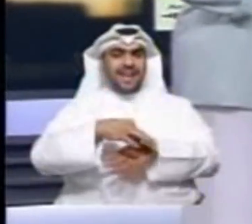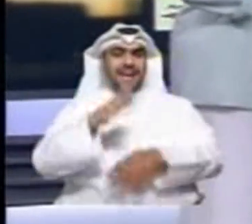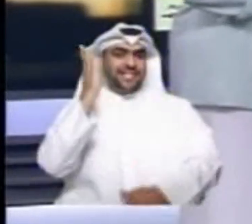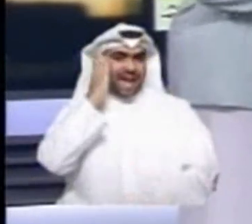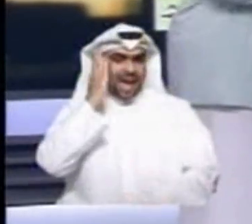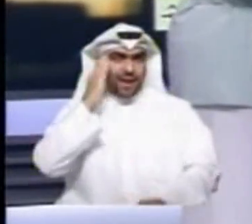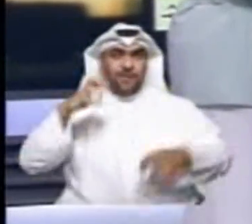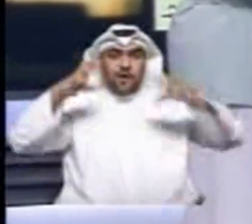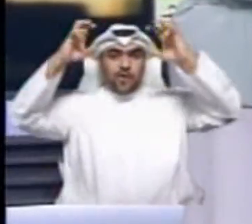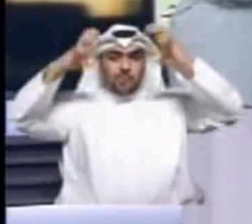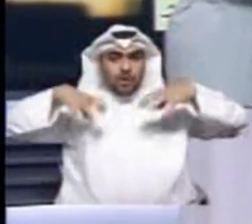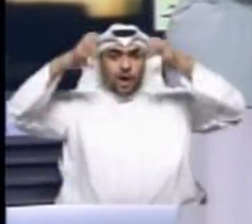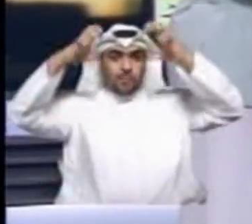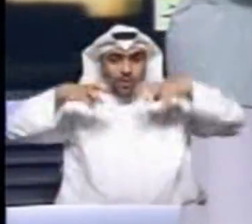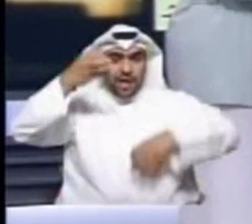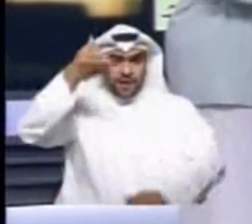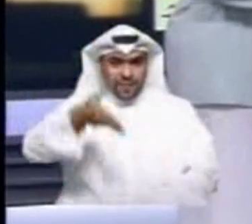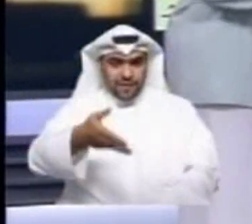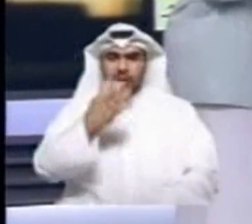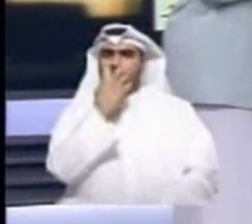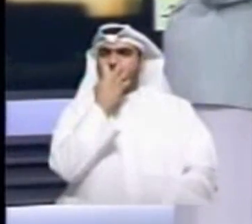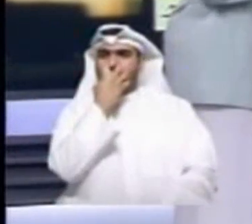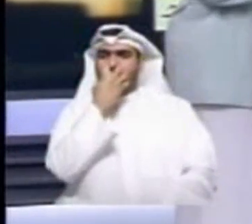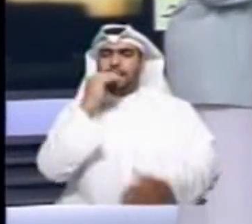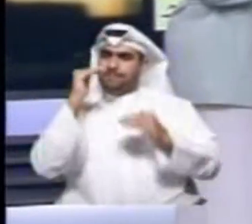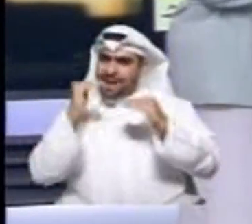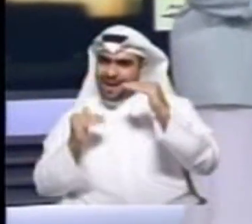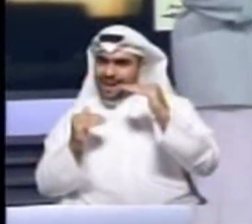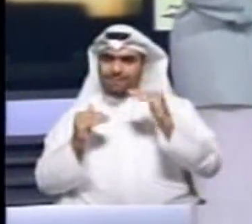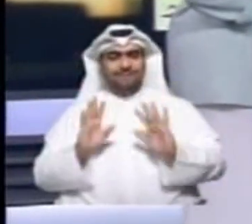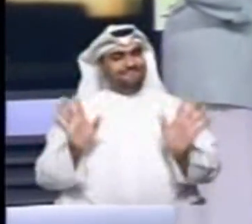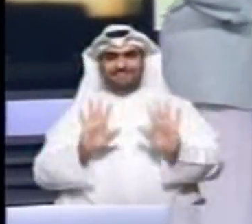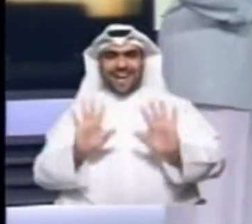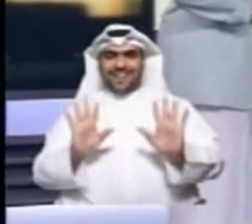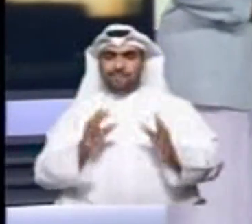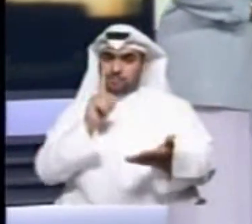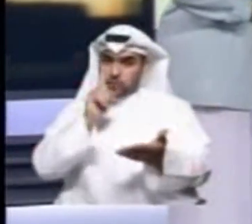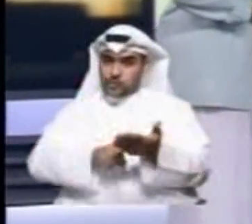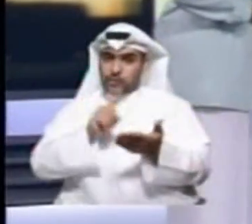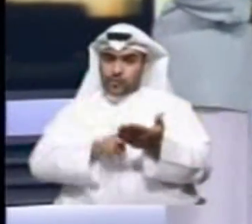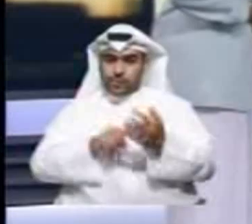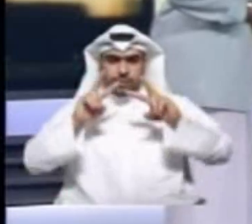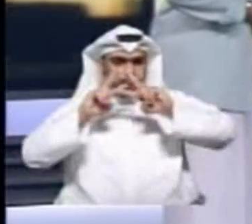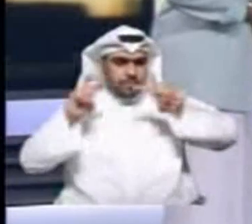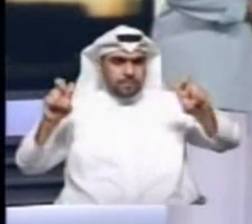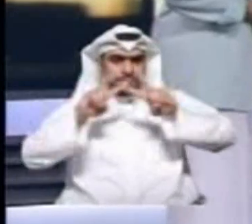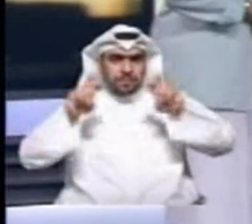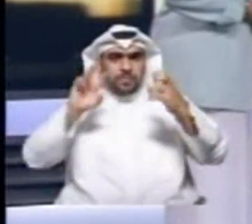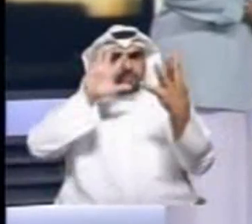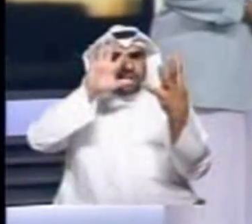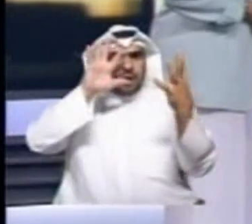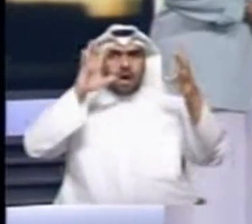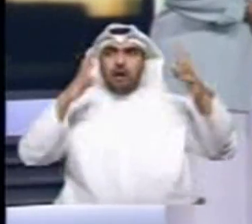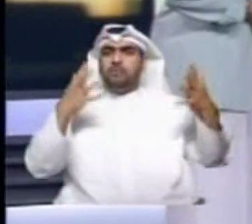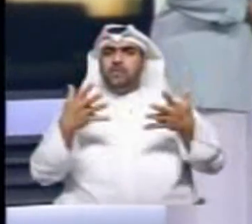راح يكون أخف، لكن النماذج العددية تقول عكس. نعم. هذا الكلام. نعم. بالفعل الأمطار اللي جتنا في نوفمبر هي كانت بداية الموسم.